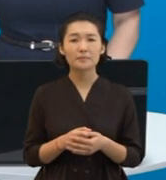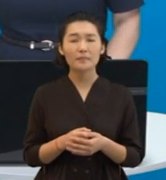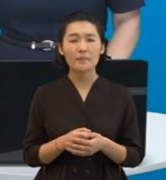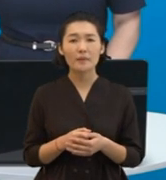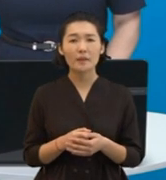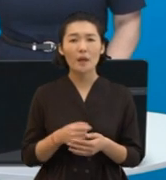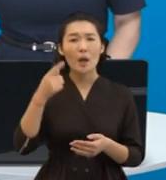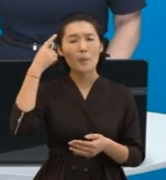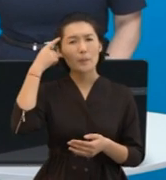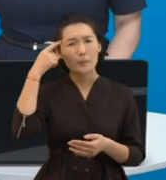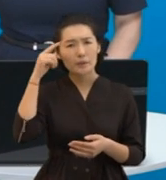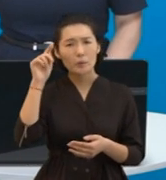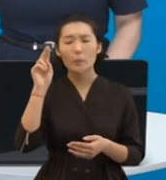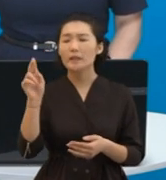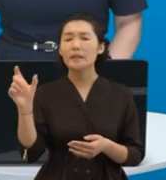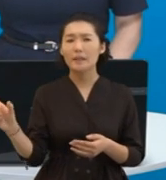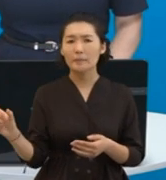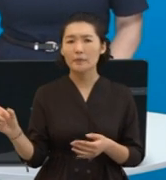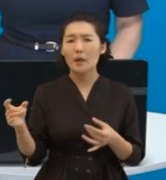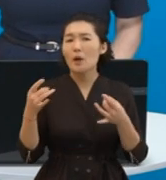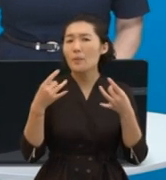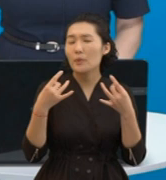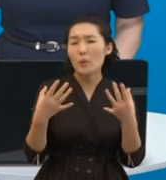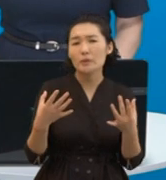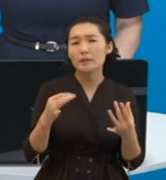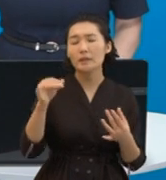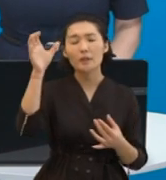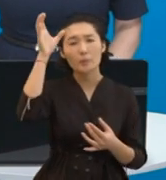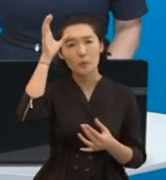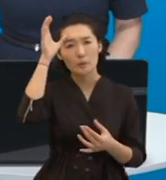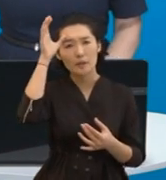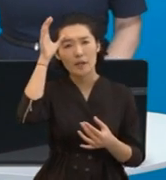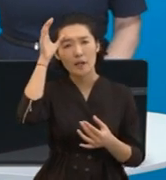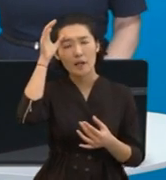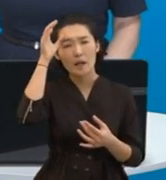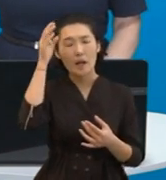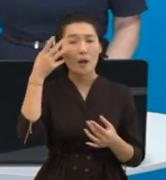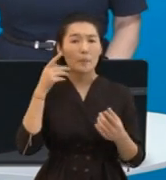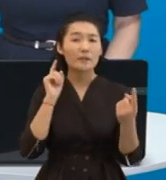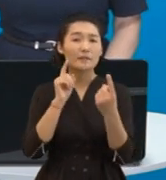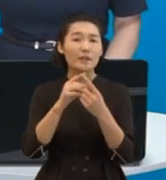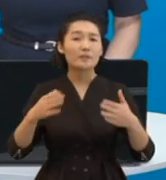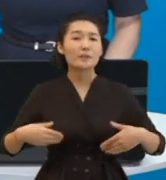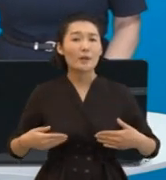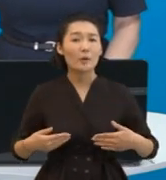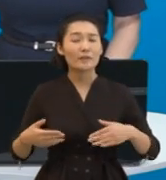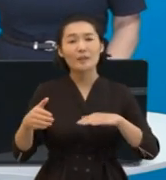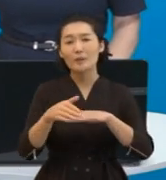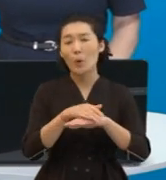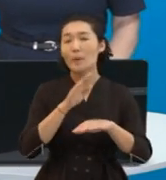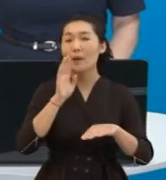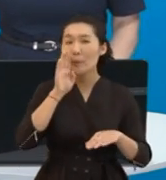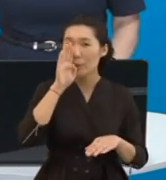придумано кем-то просто и мудро при встрече здороваться доброе утро